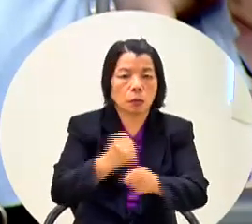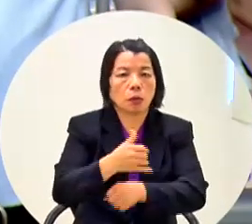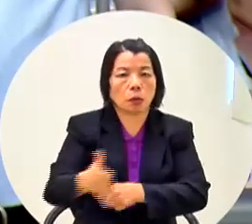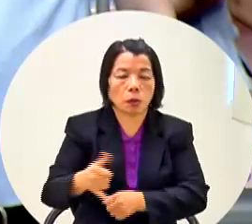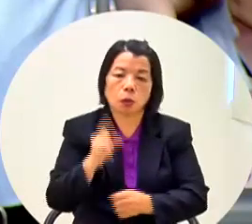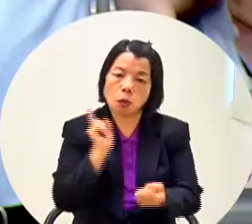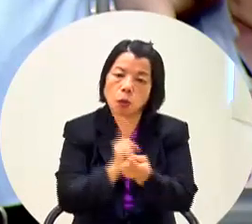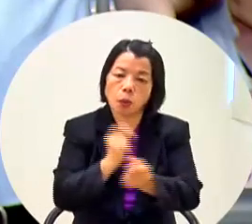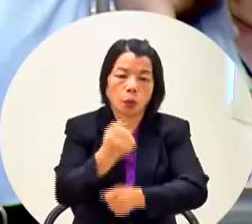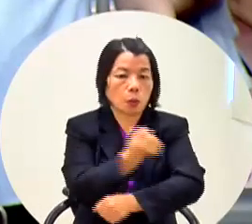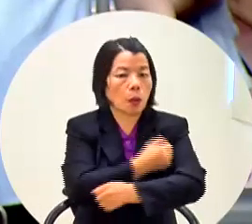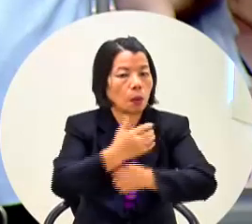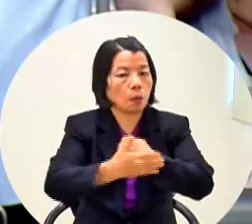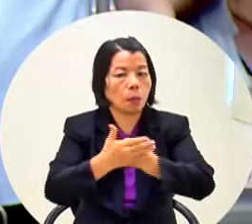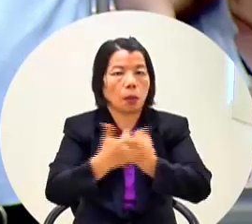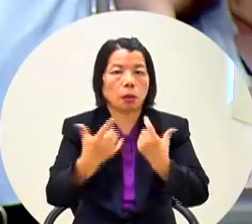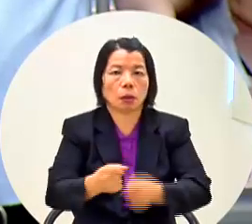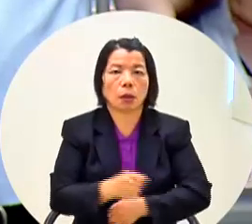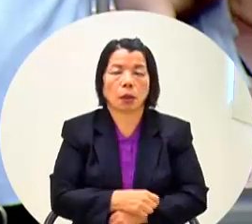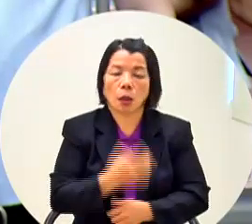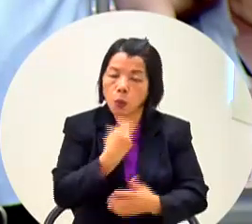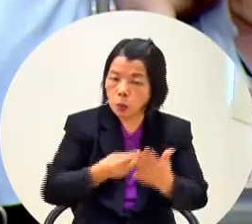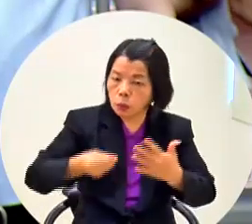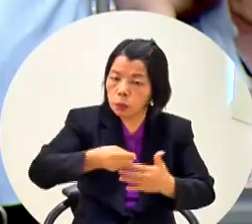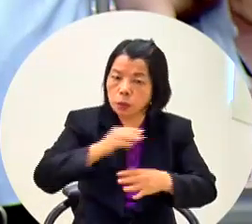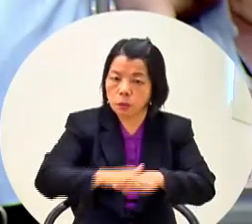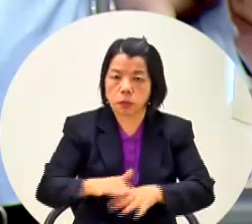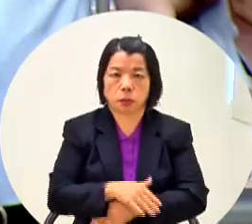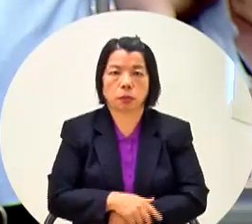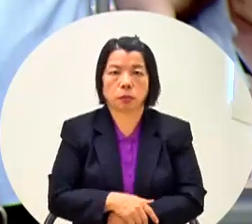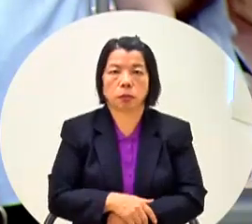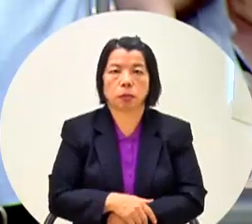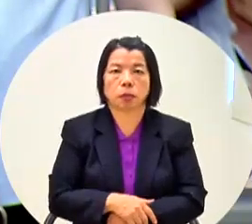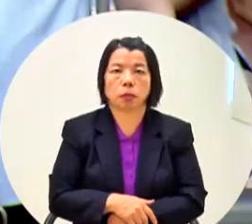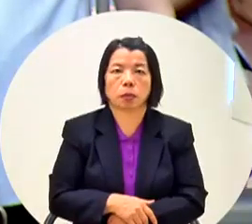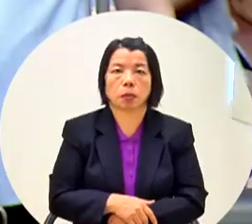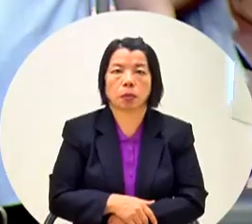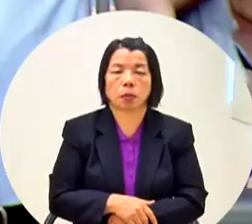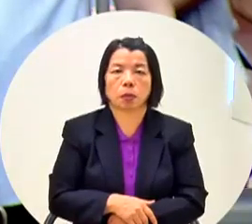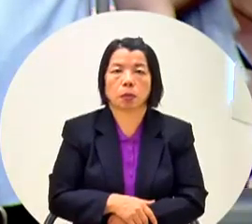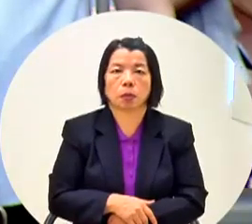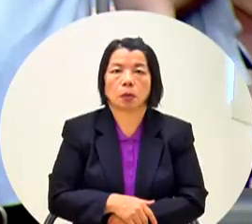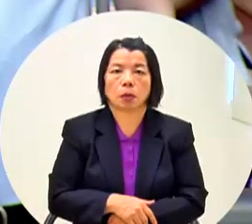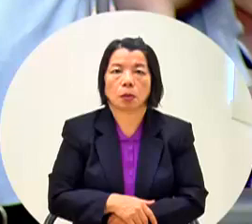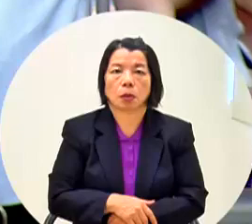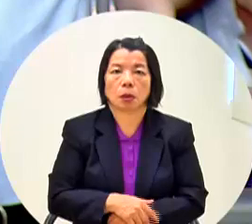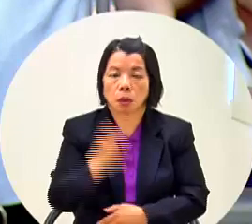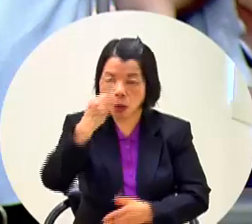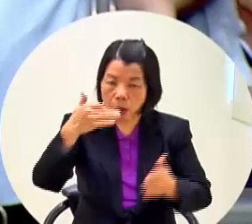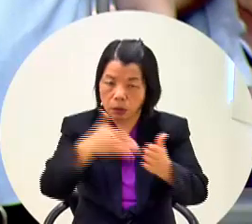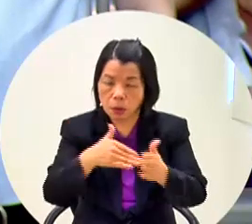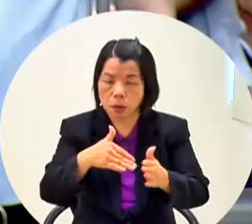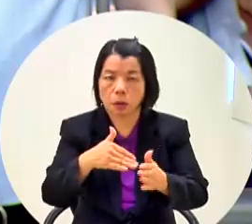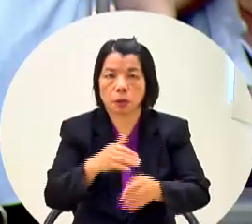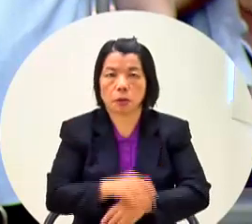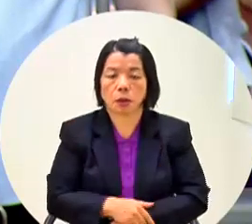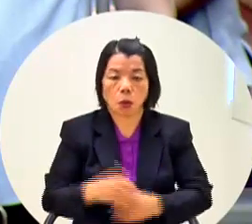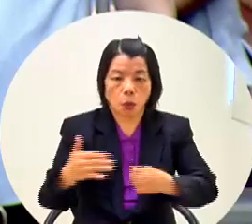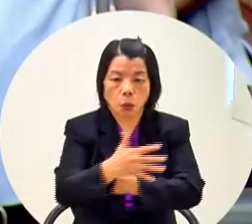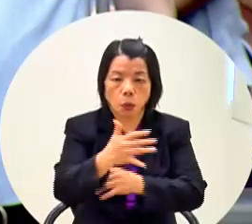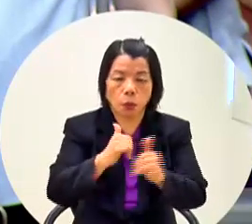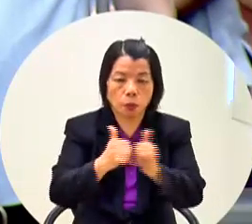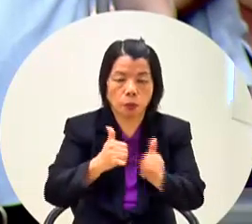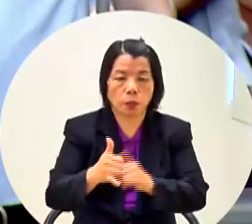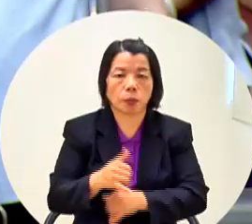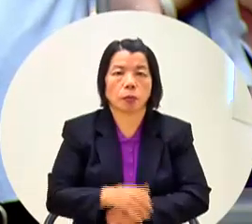保到最后还是会调升啊。所以真正看到这个我们的渔民他要